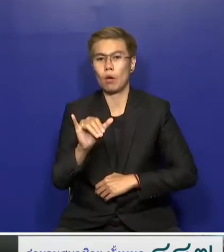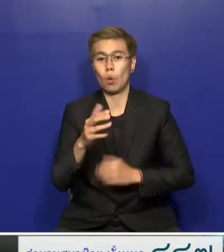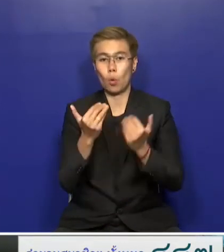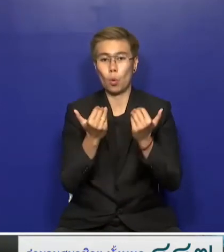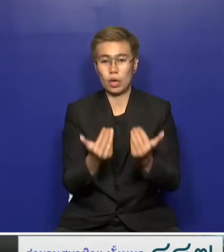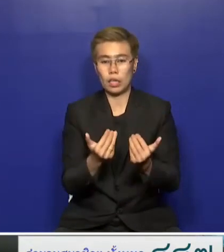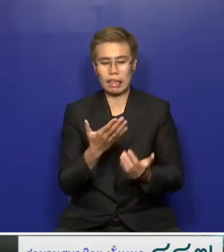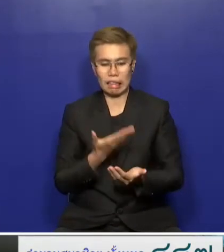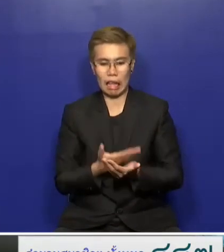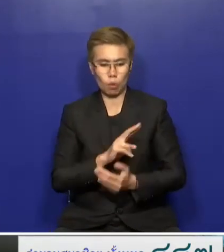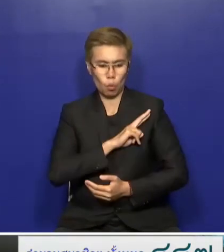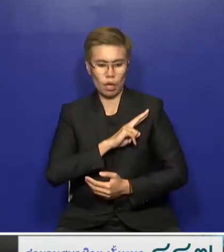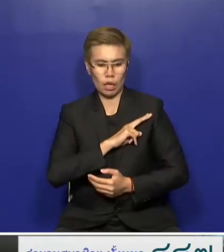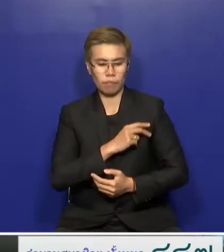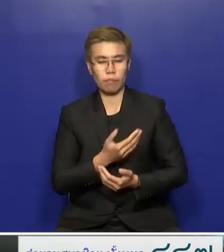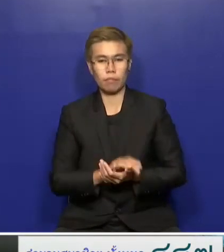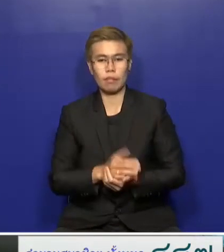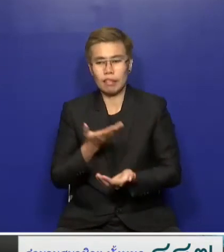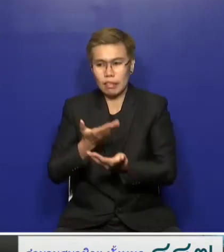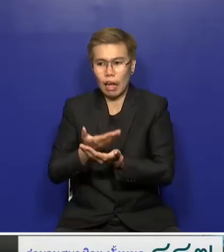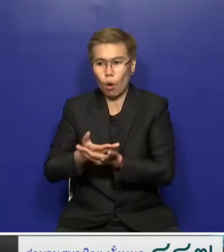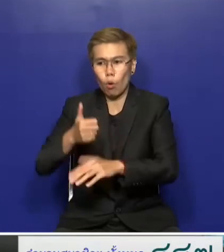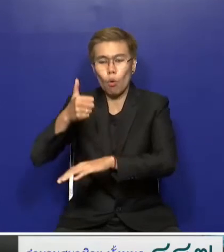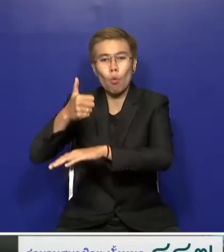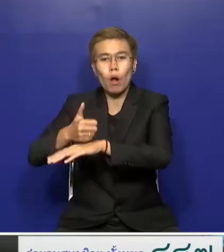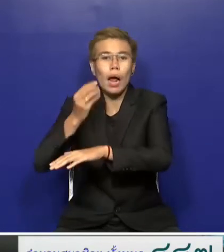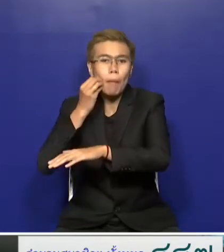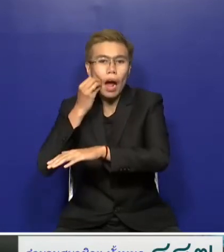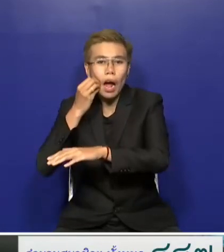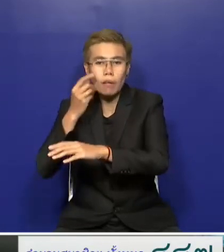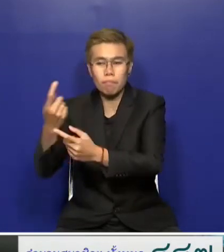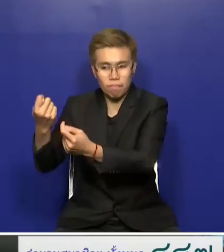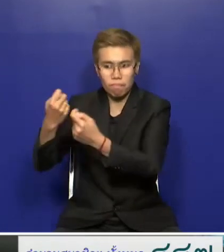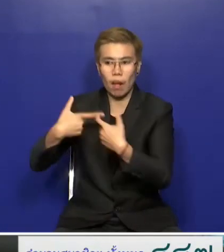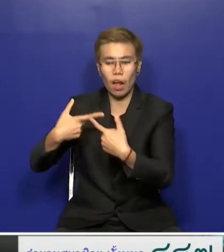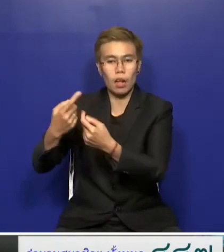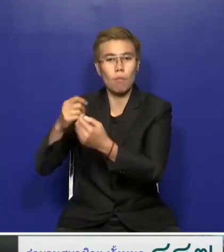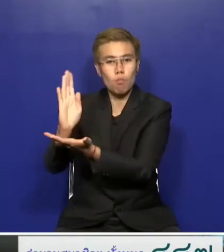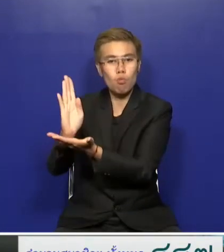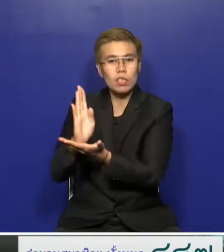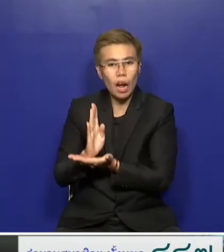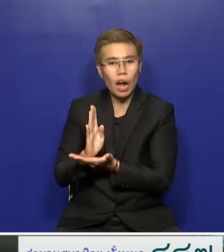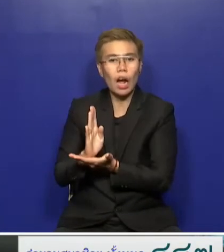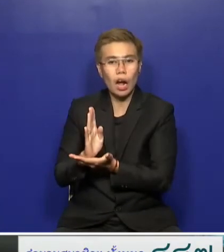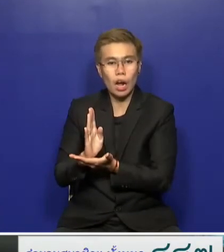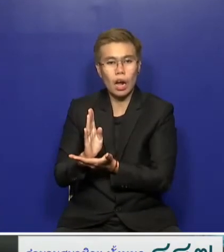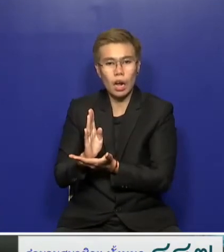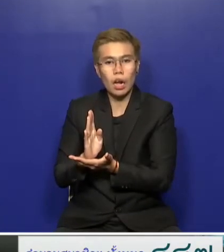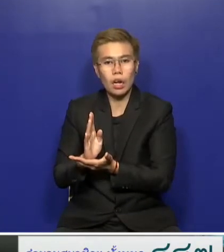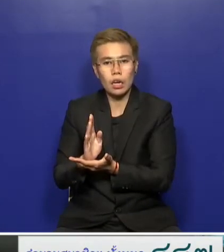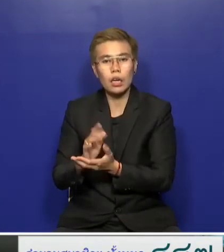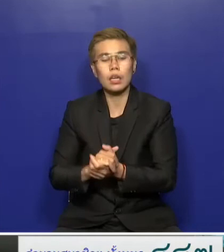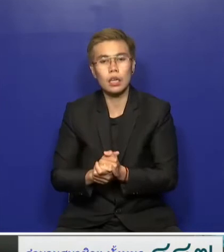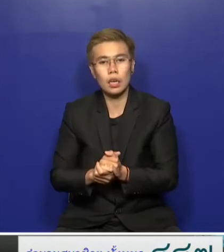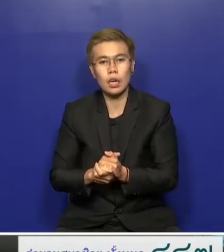งินส่วนตัวเงินของกำนันผู้ใหญ่บ้านหรือผู้มีจิตศรัทธาต่างๆมาบริจาคไม่ว่าจะเป็นค่า